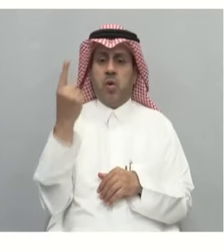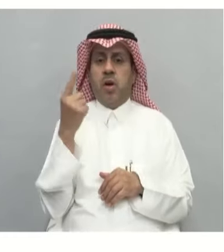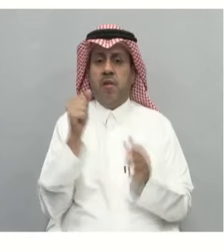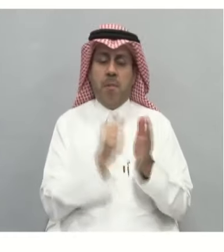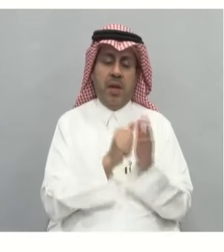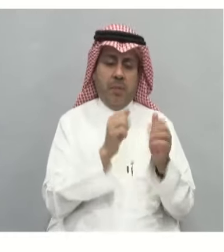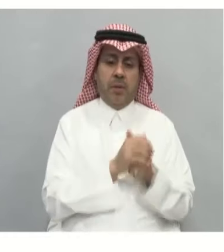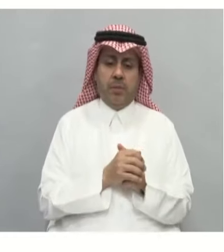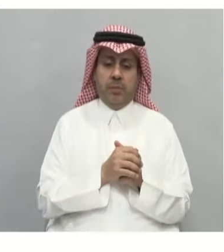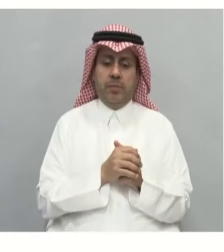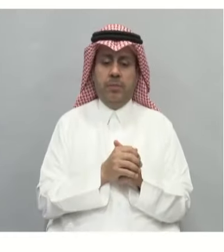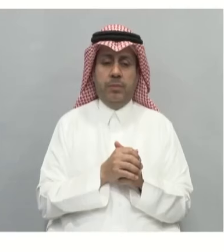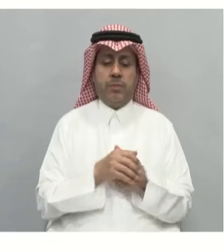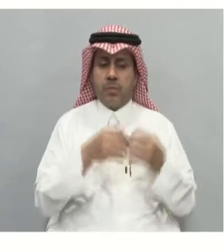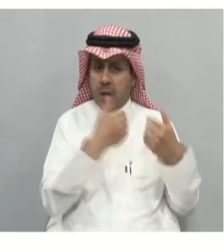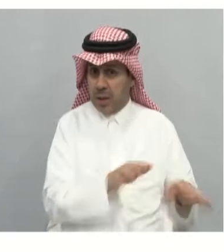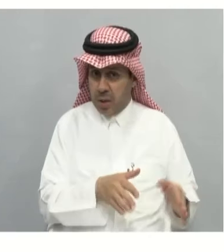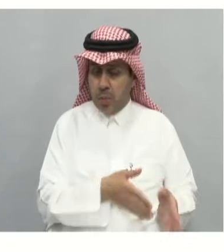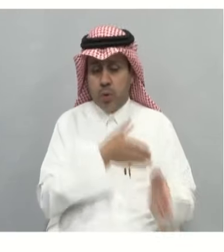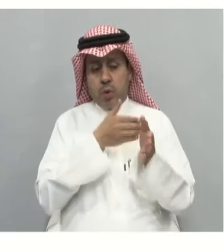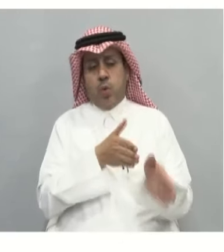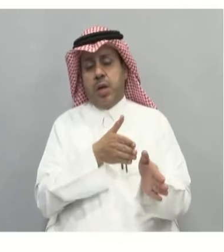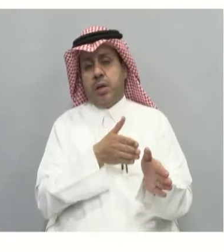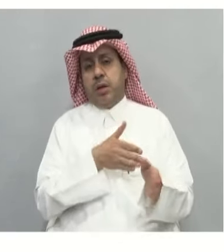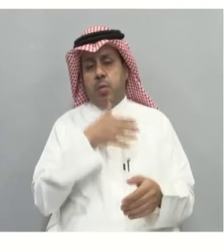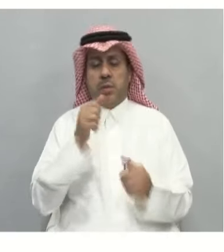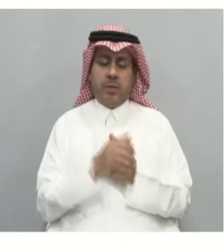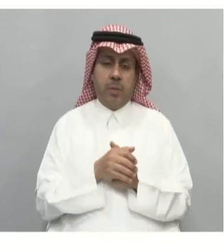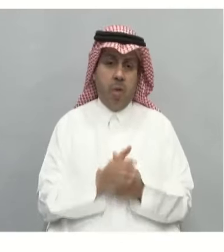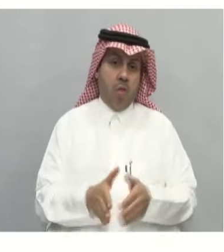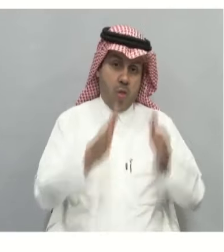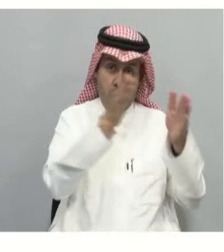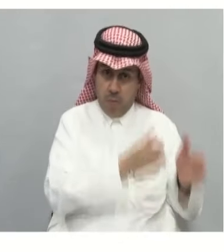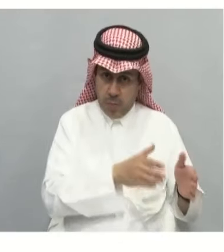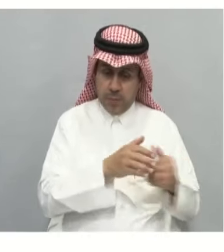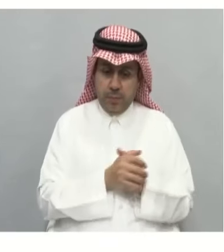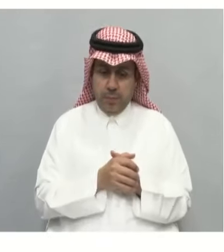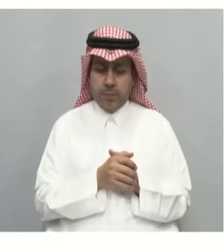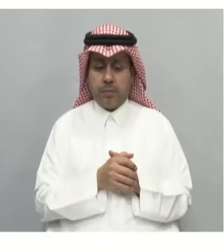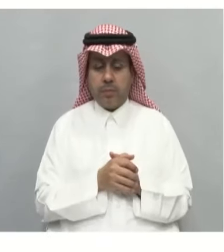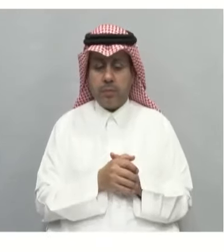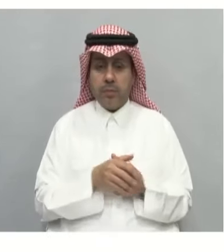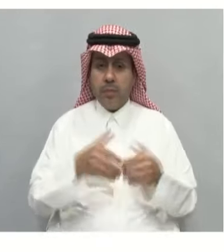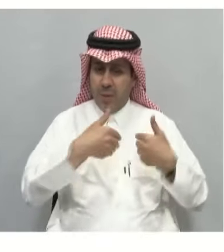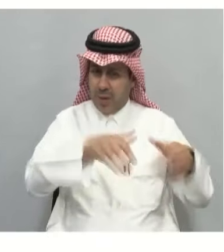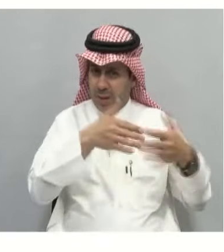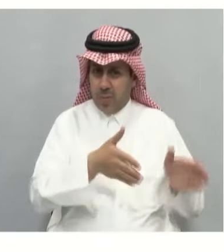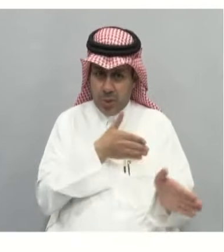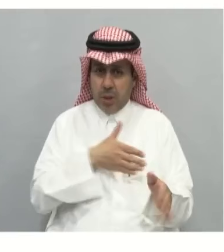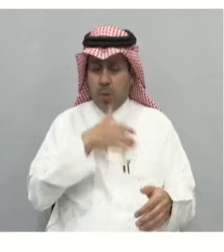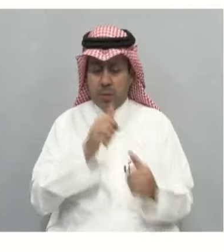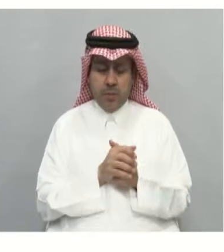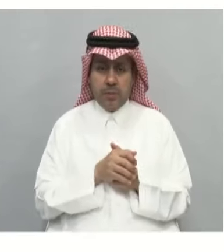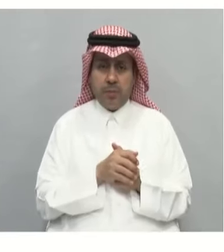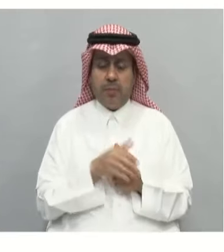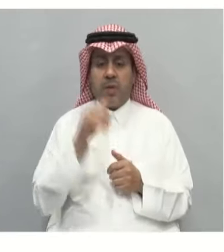بيته لتركتم سنه نبيكم ثم ماذا يحدث ولو تركتم سنه نبيكم